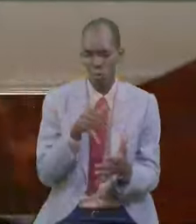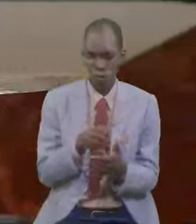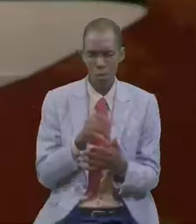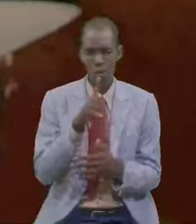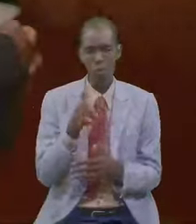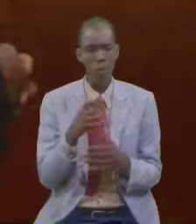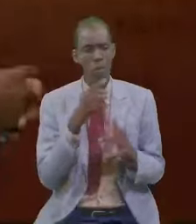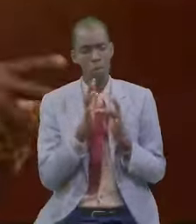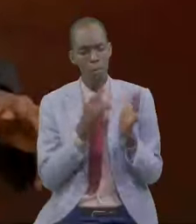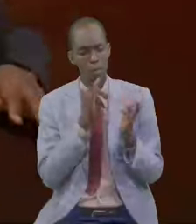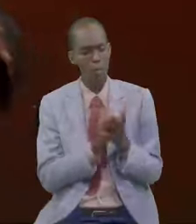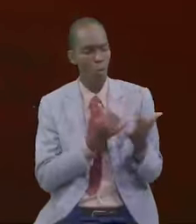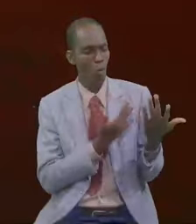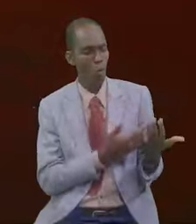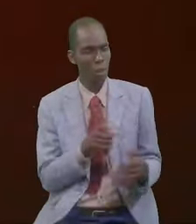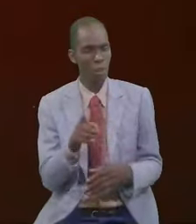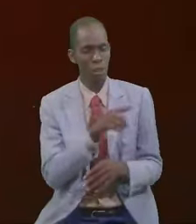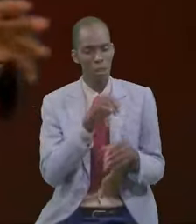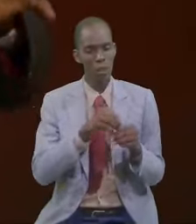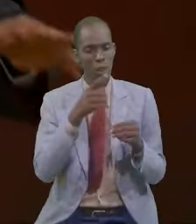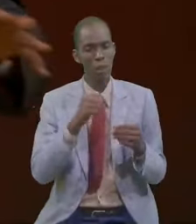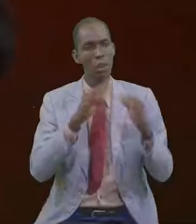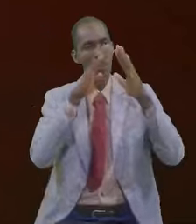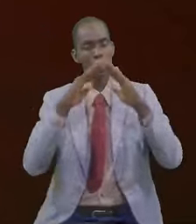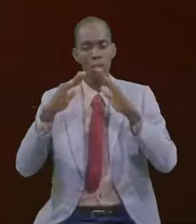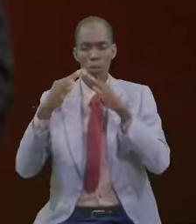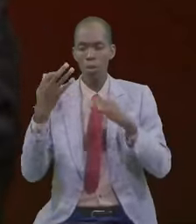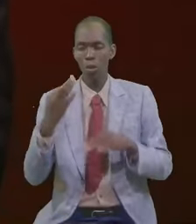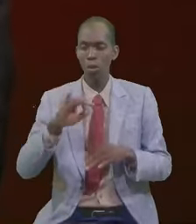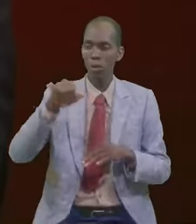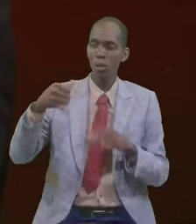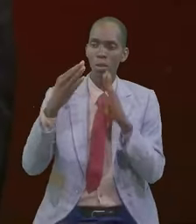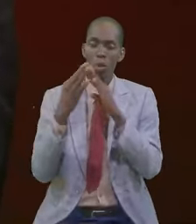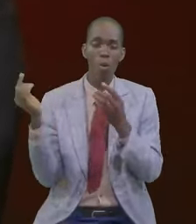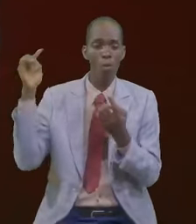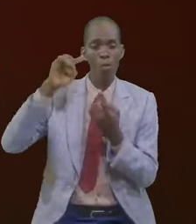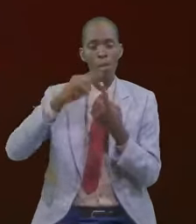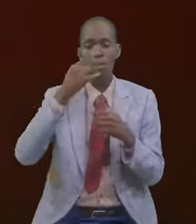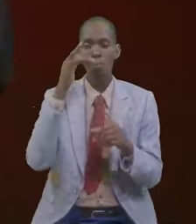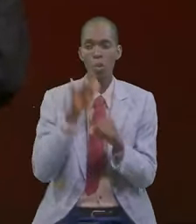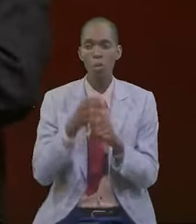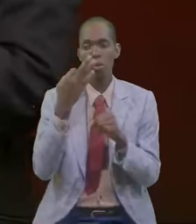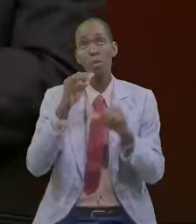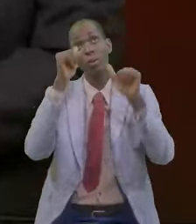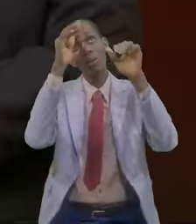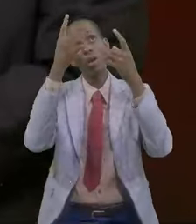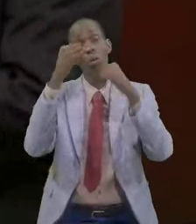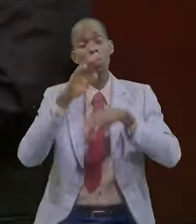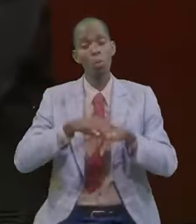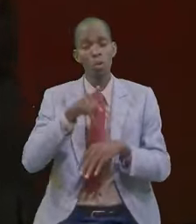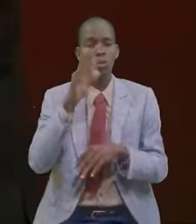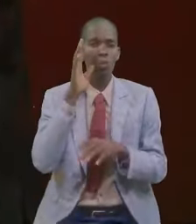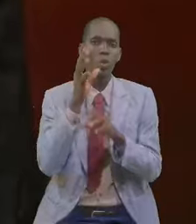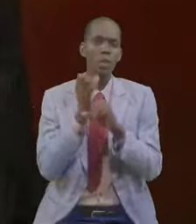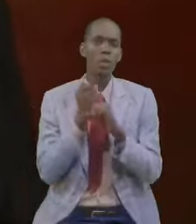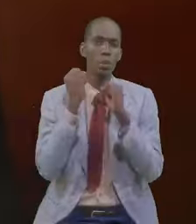ville jusqu'à ce que la promesse du Père vienne sur vous. Mais vous recevez